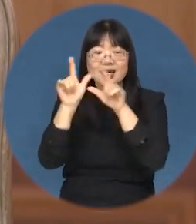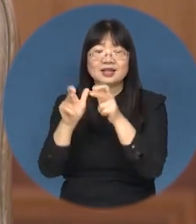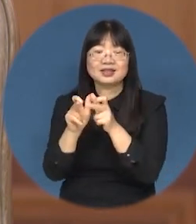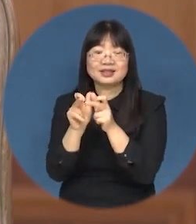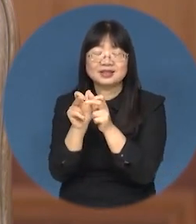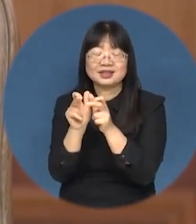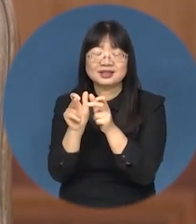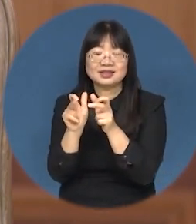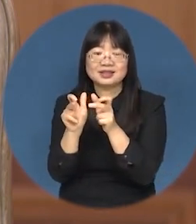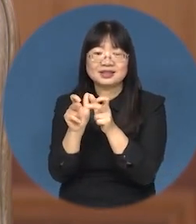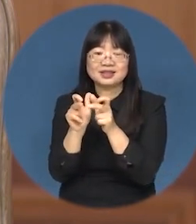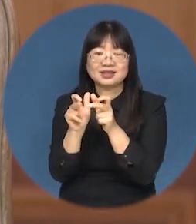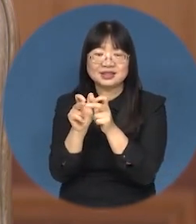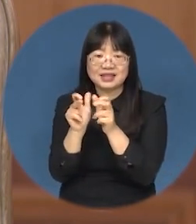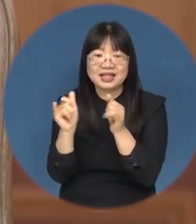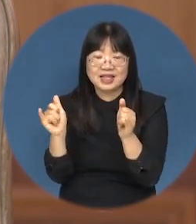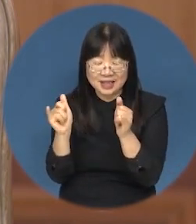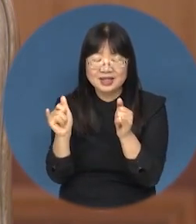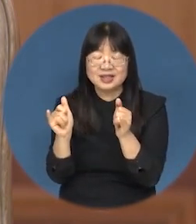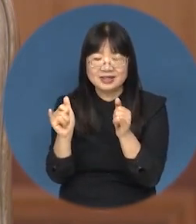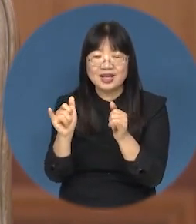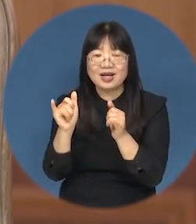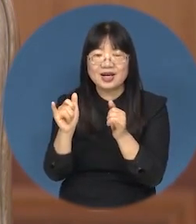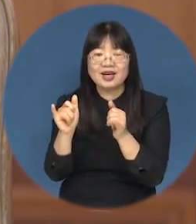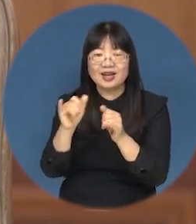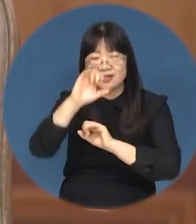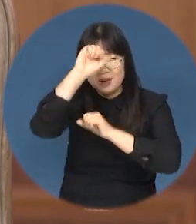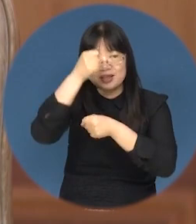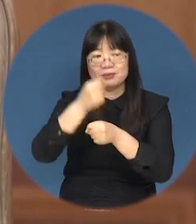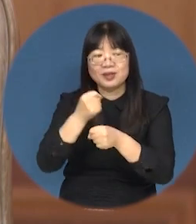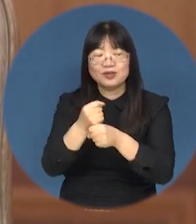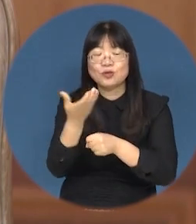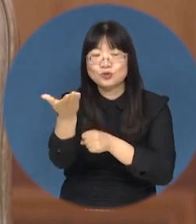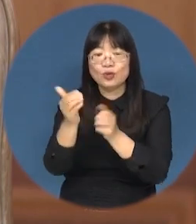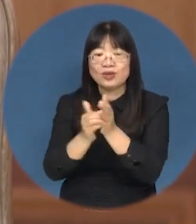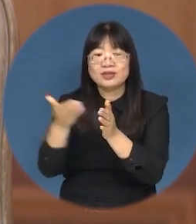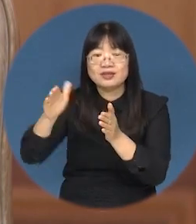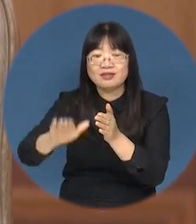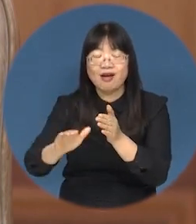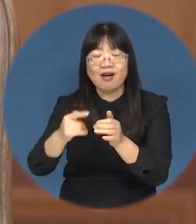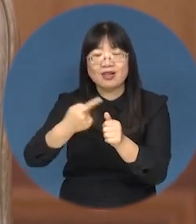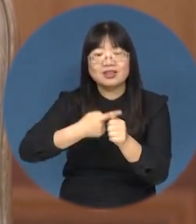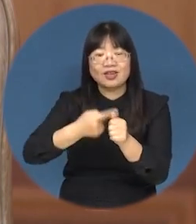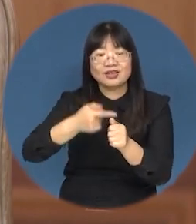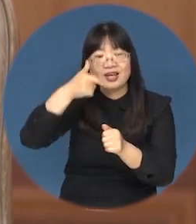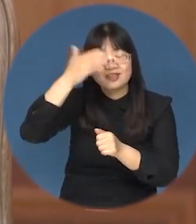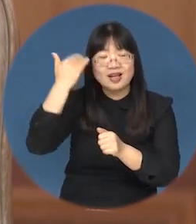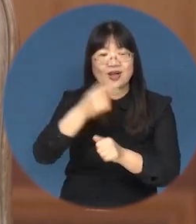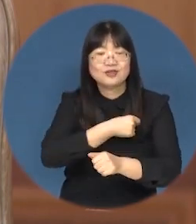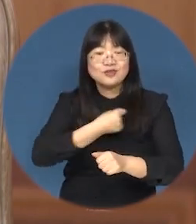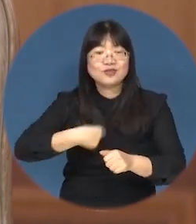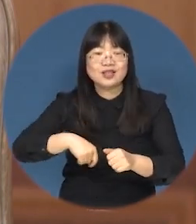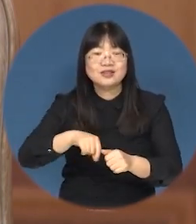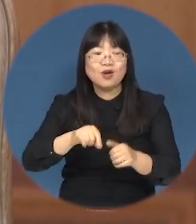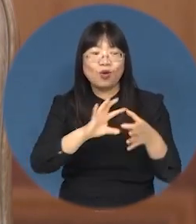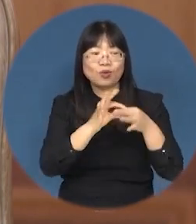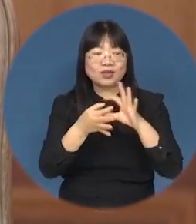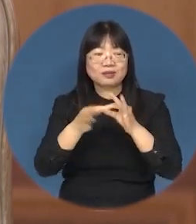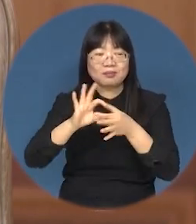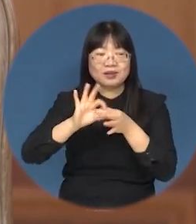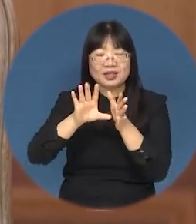그러니까 생활하는 의족을 제작을 한번 해드려 봤습니다. 그런데 그분이 우연치 않게 예전에 중국에서 패럴림픽 할